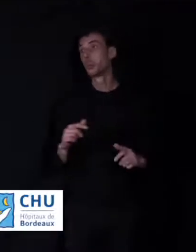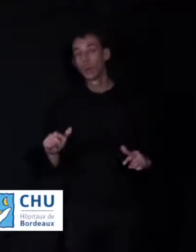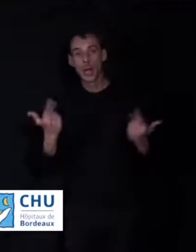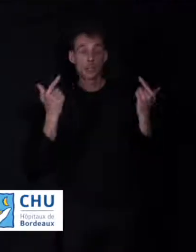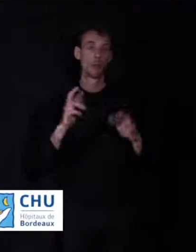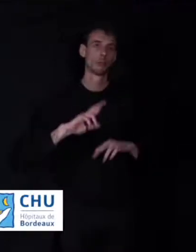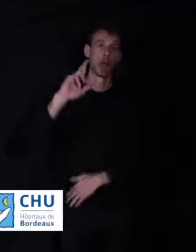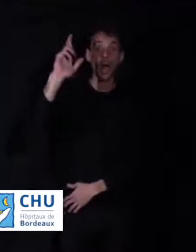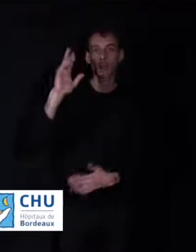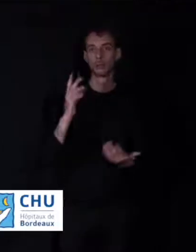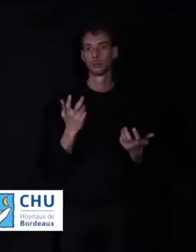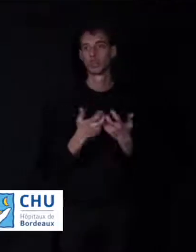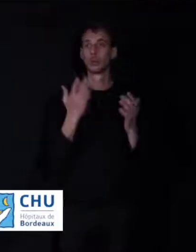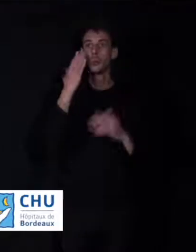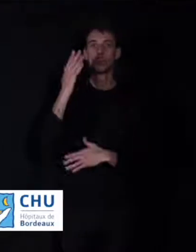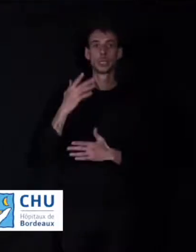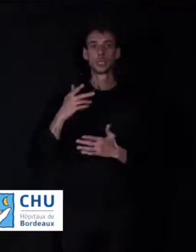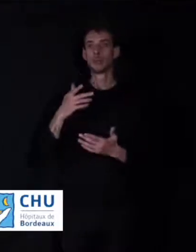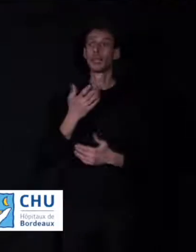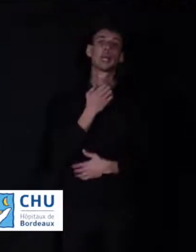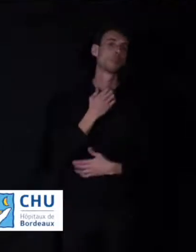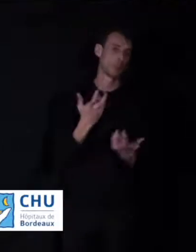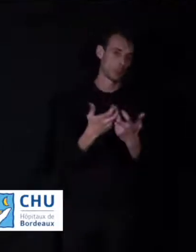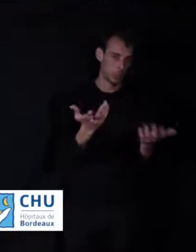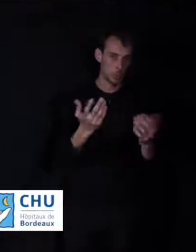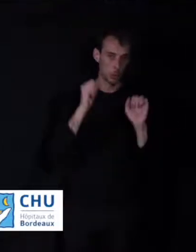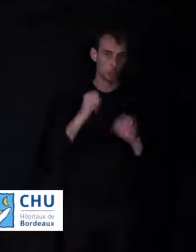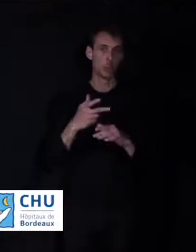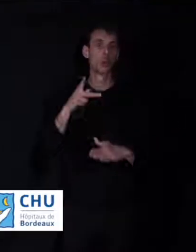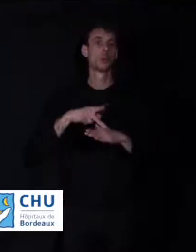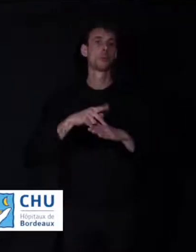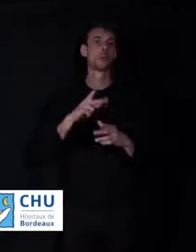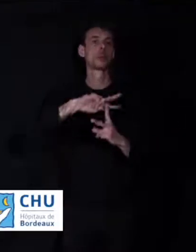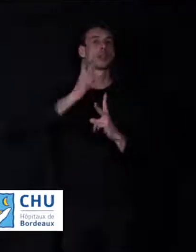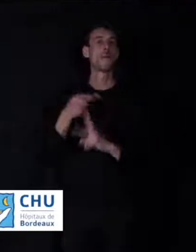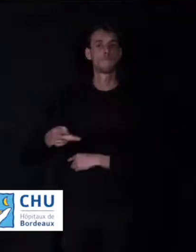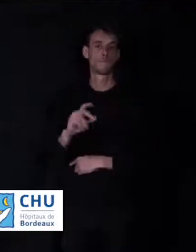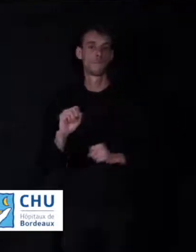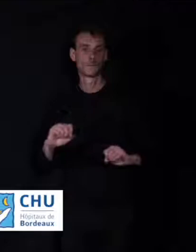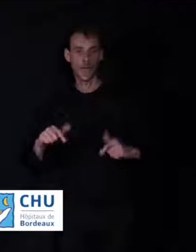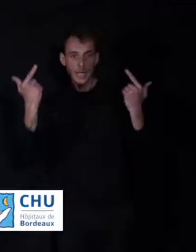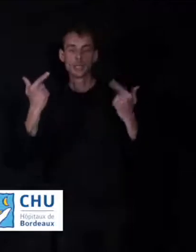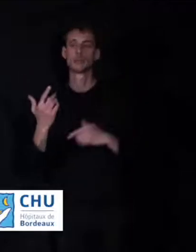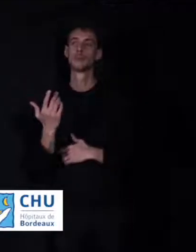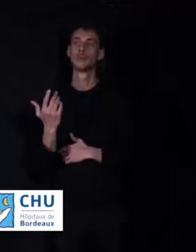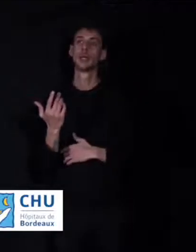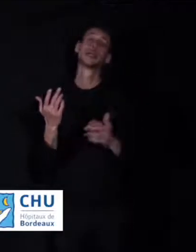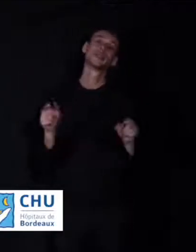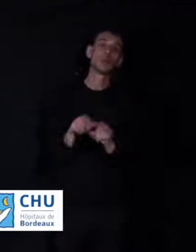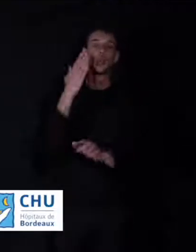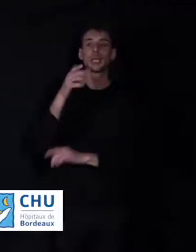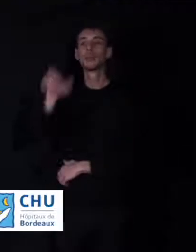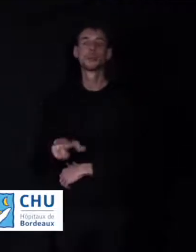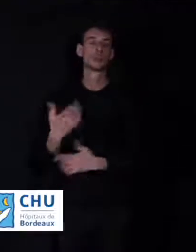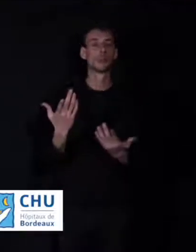notamment aux protéines d'œufs si on fait le vaccin de la grippe. Et bien évidemment, il ne faut pas vacciner les personnes au système immunitaire